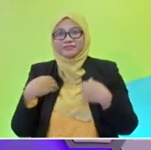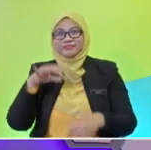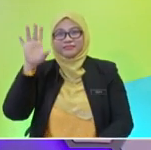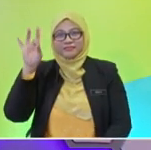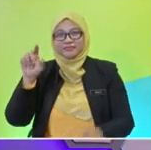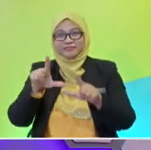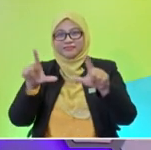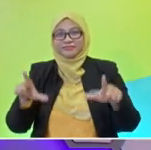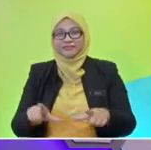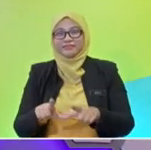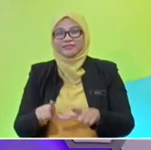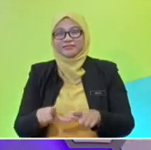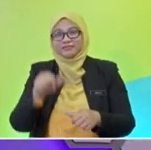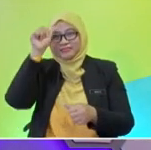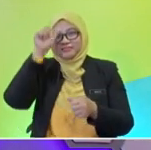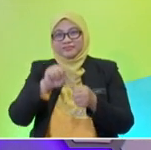mana